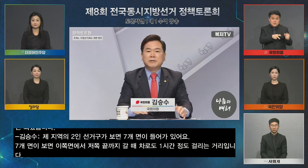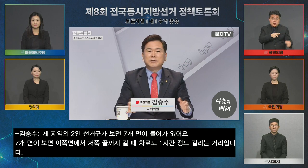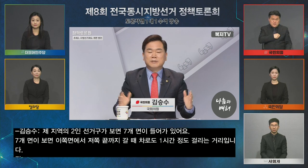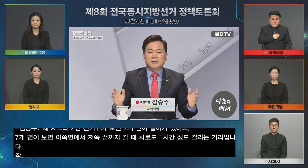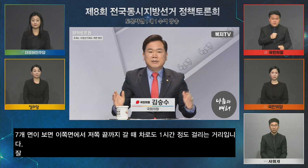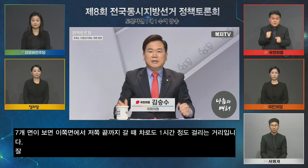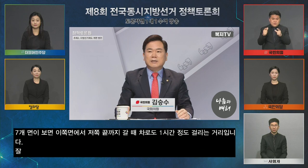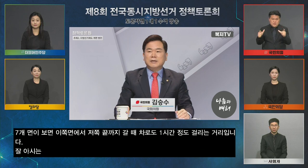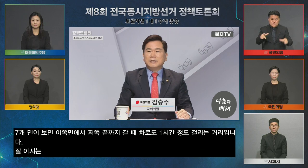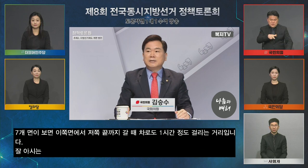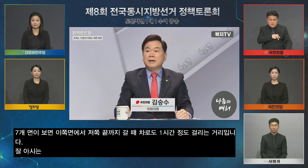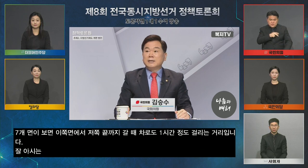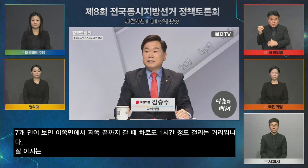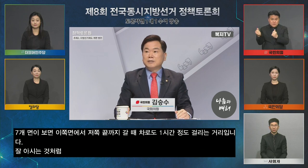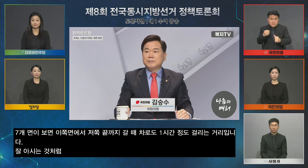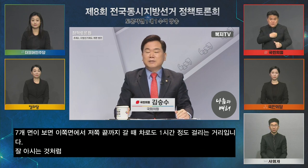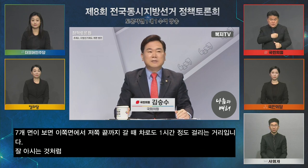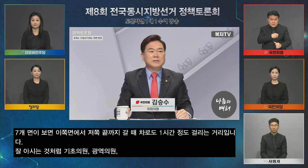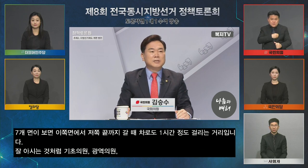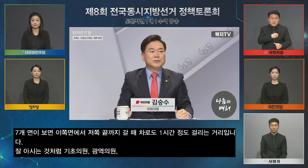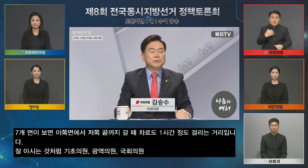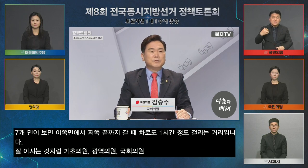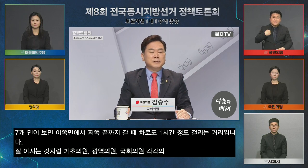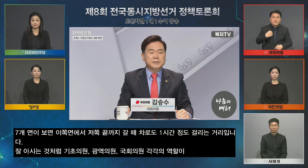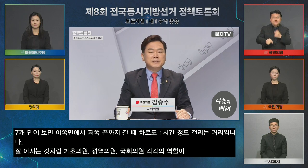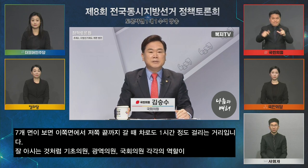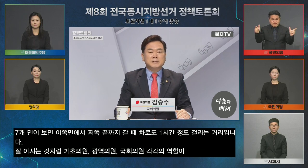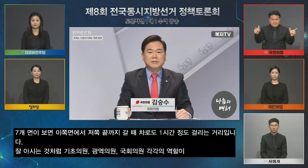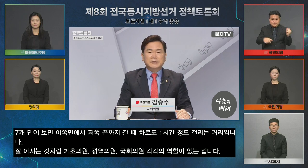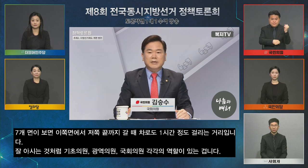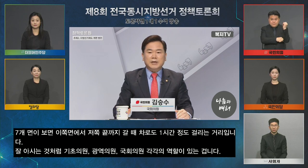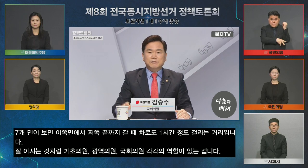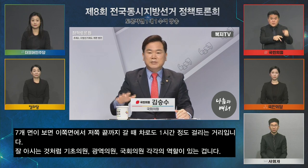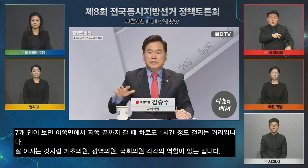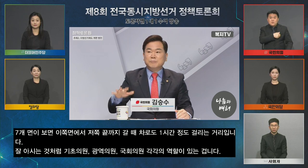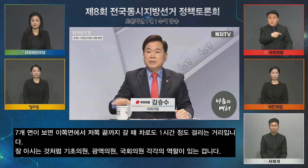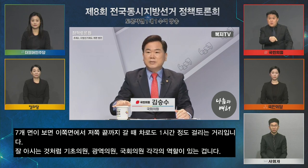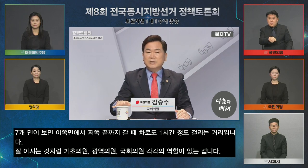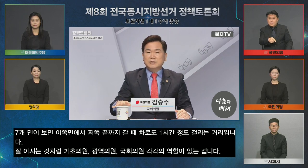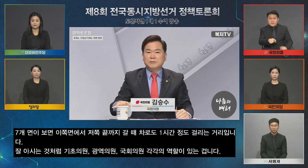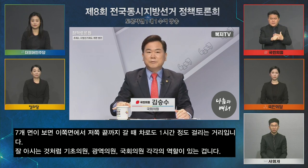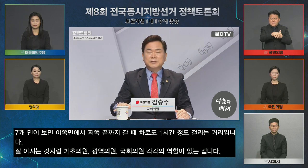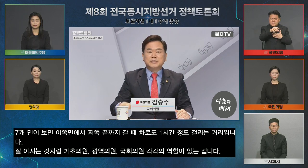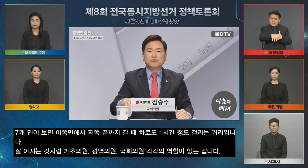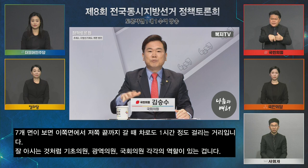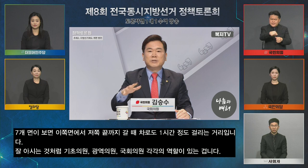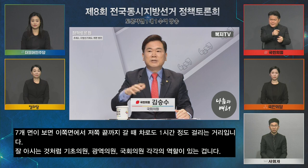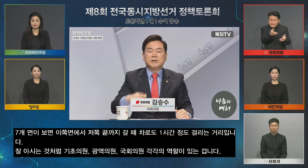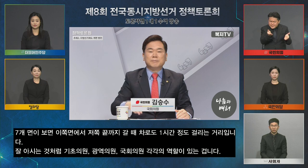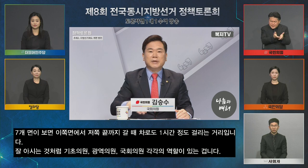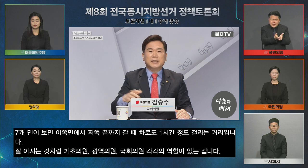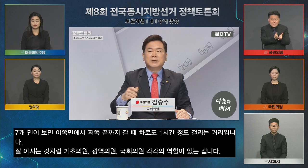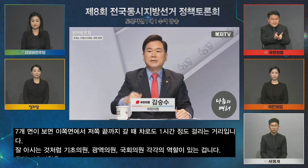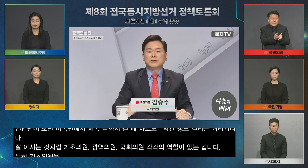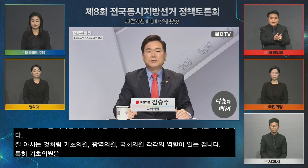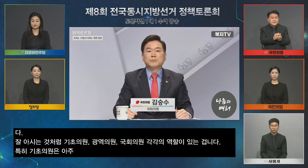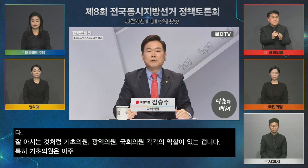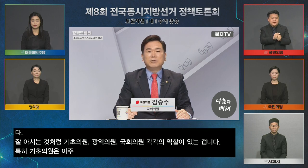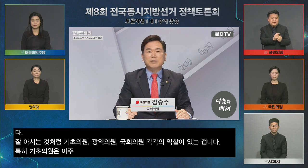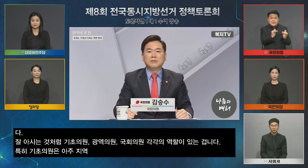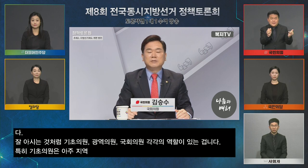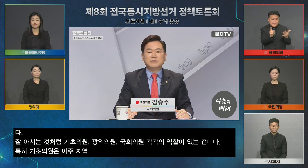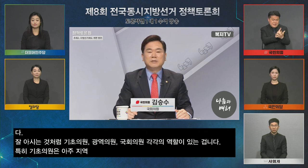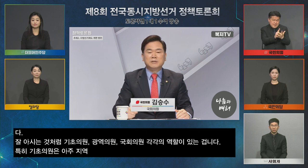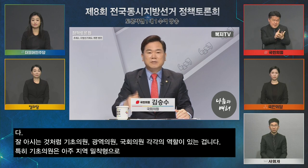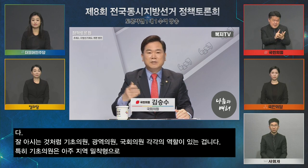의원 또 국회의원 각각의 역할이 있는 겁니다. 특히 기초 의원은 아주 지역 밀착형으로 지역 주민들과 매일 이렇게 좀